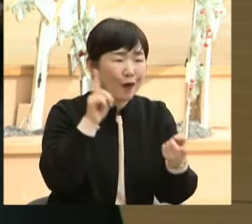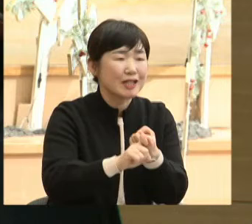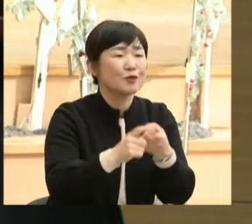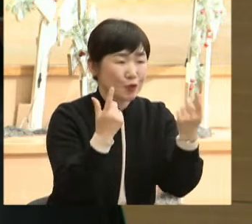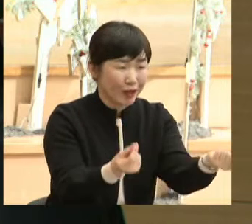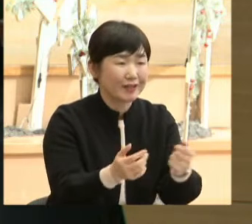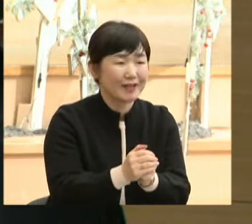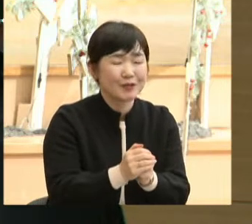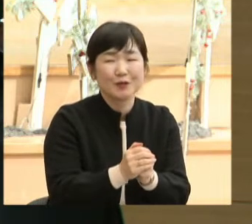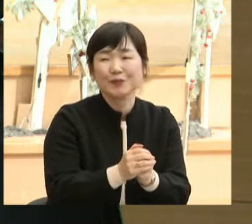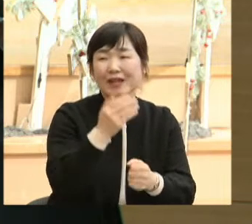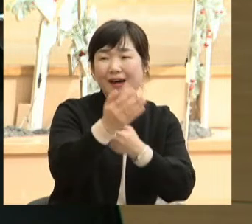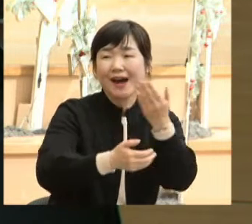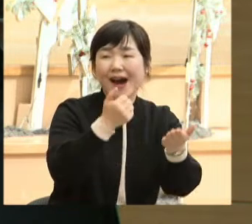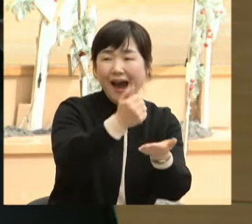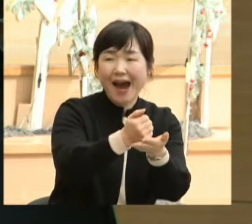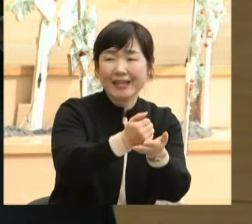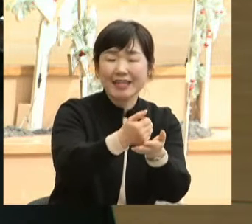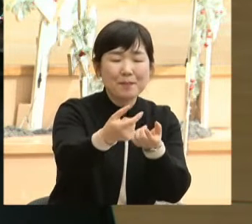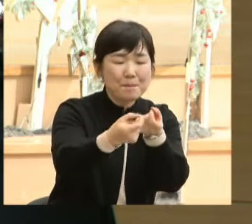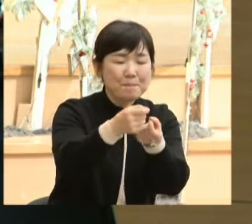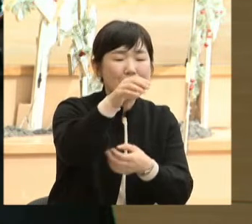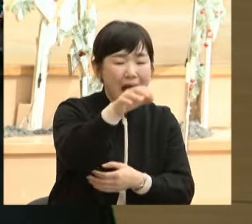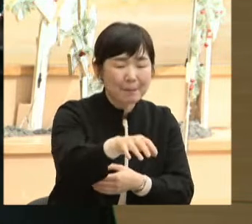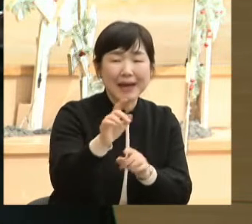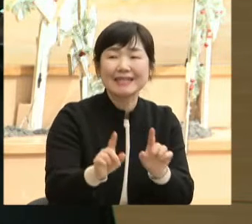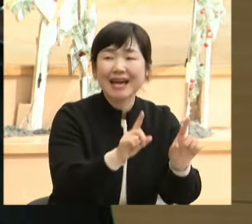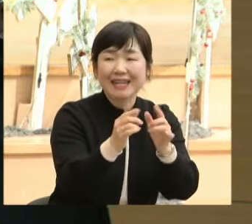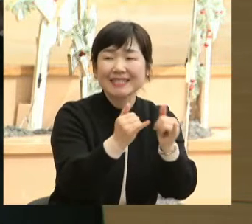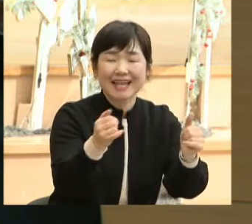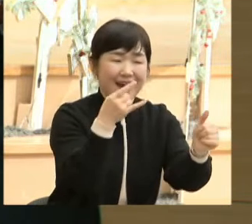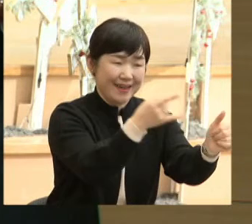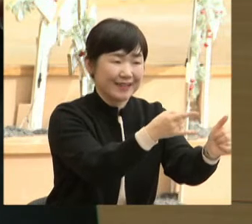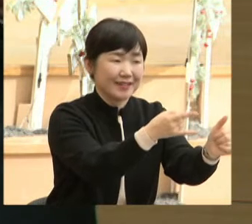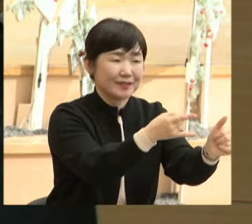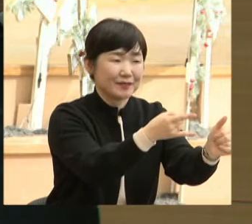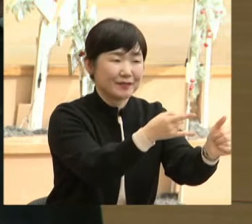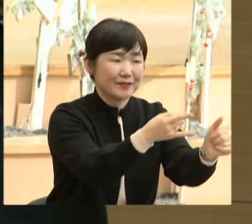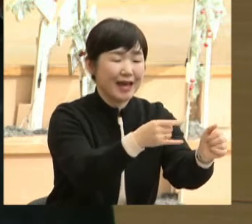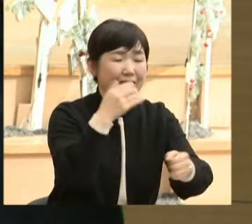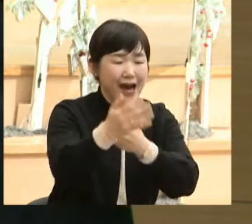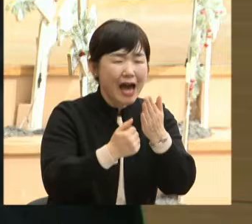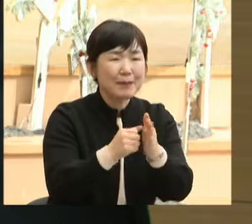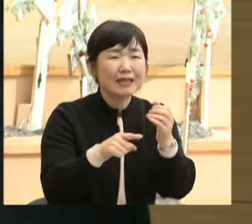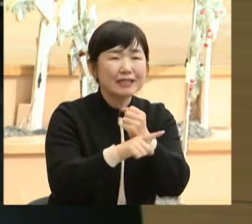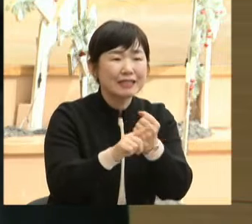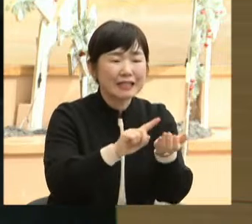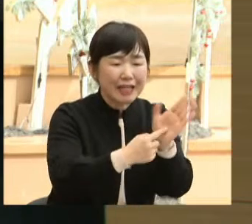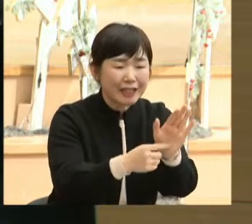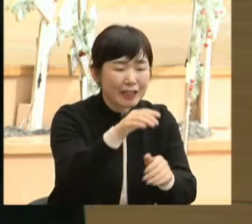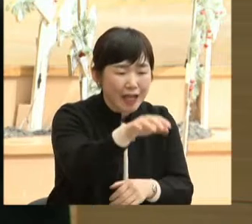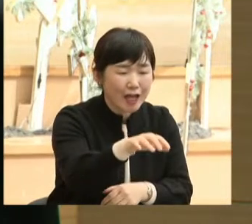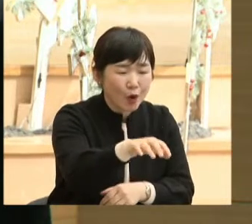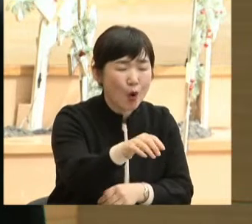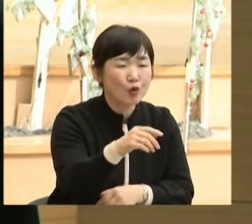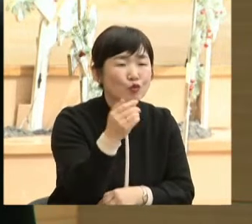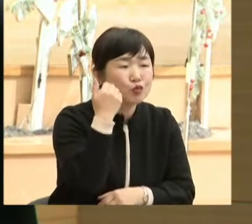하나님 앞에서 하는 자에게 하나님의 뜻을 나타내는